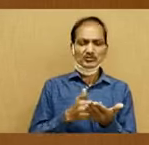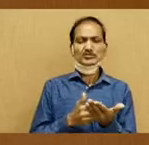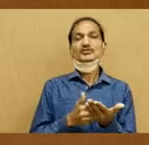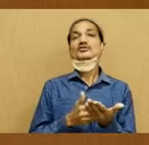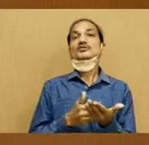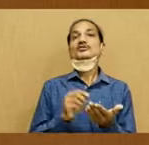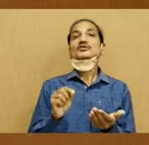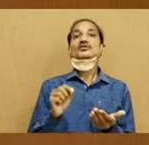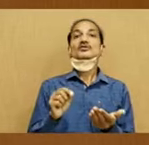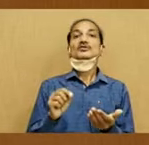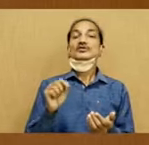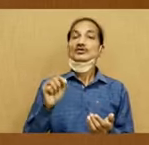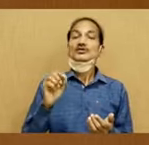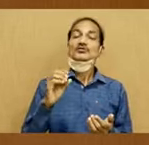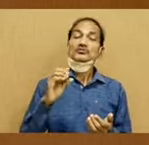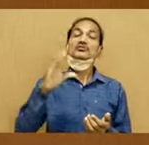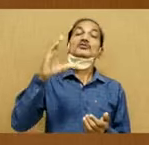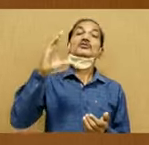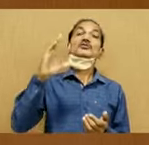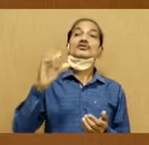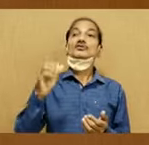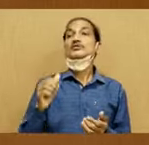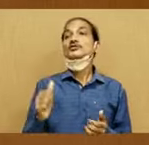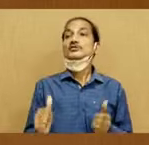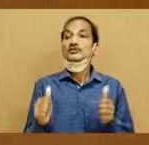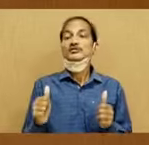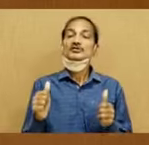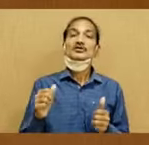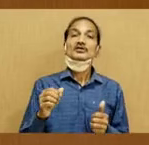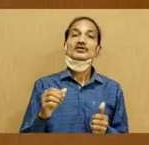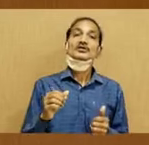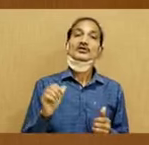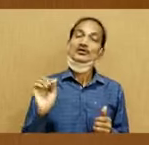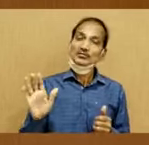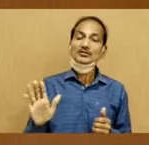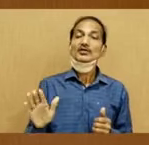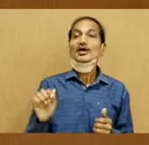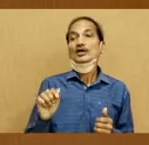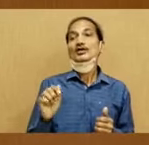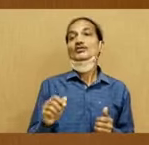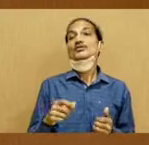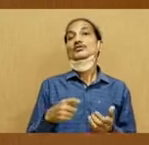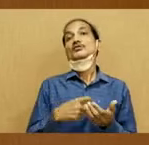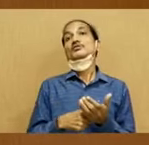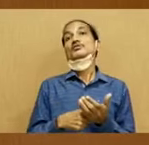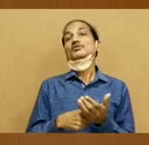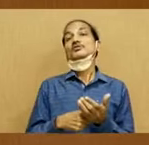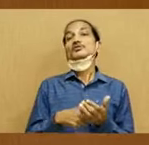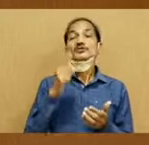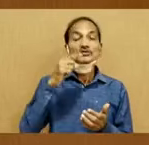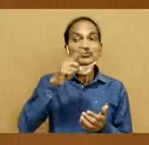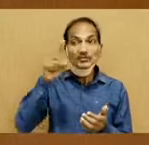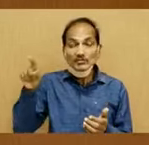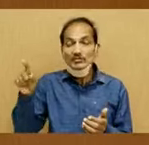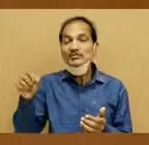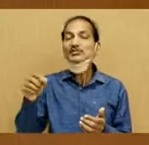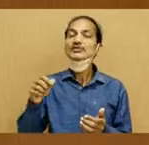ଟେଷ୍ଟିଂ, ଏଇଟା ଆହୁରି କମିଯିବ। ଆମ ରିସ୍କ ପପୁଲେସନ୍ର ଏତିକି ଅଛି। ଆଉ ଗୋଟେ ସ୍ଲାଇଡ୍ ମୁଁ ଆପଣଙ୍କୁ ଦେଖେଇବି,